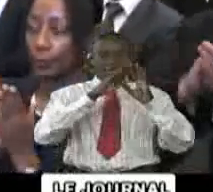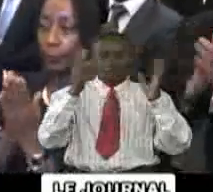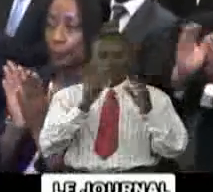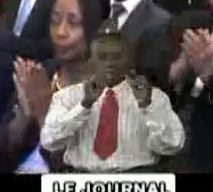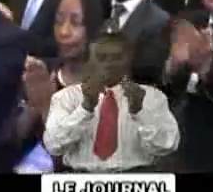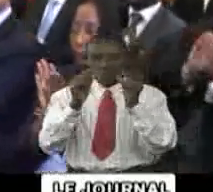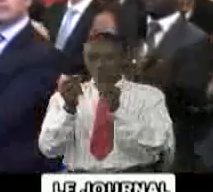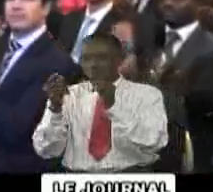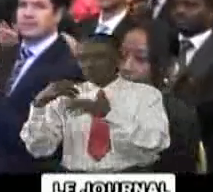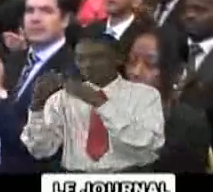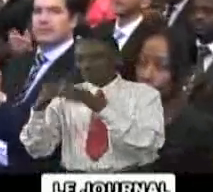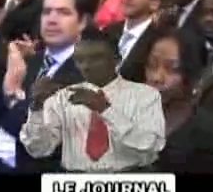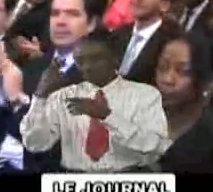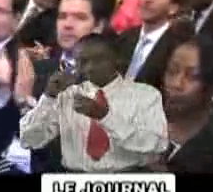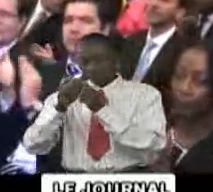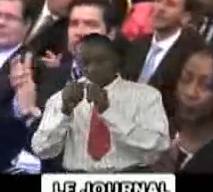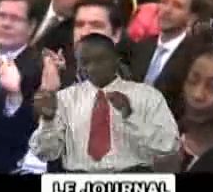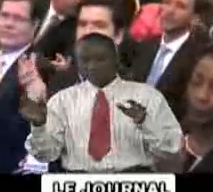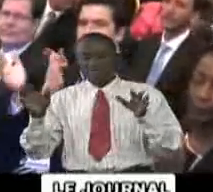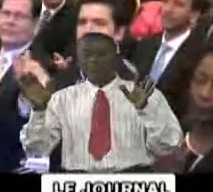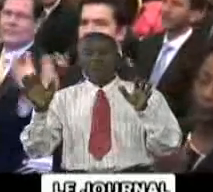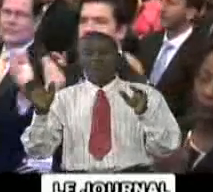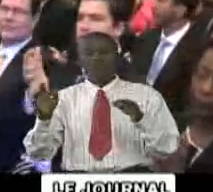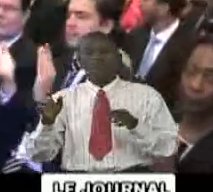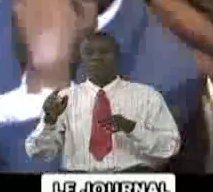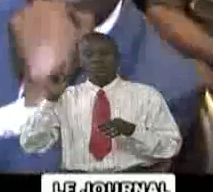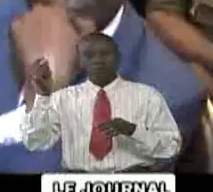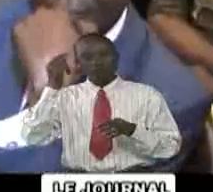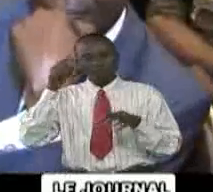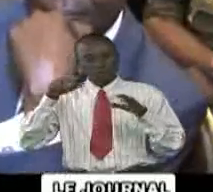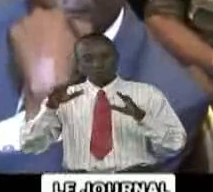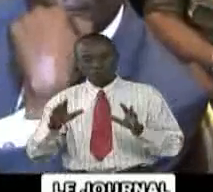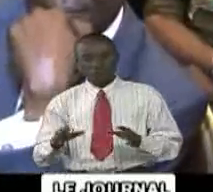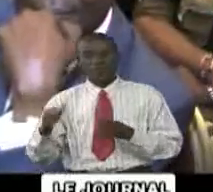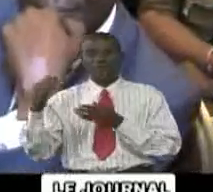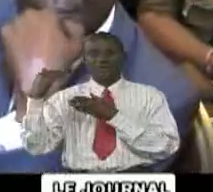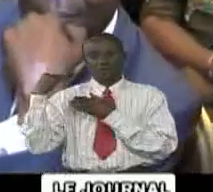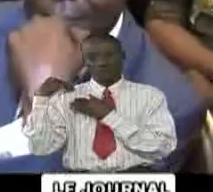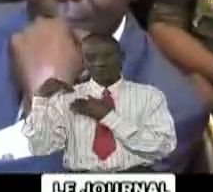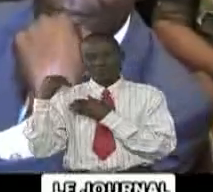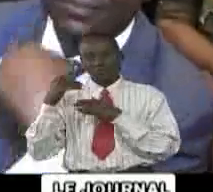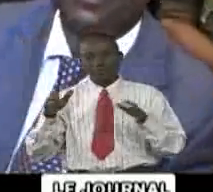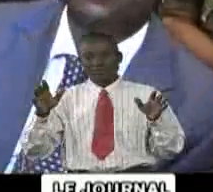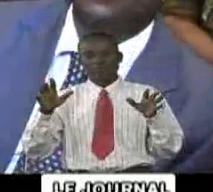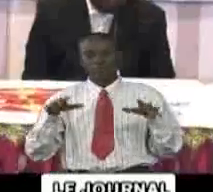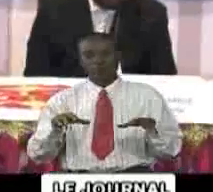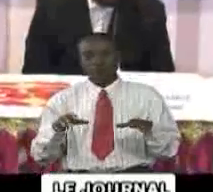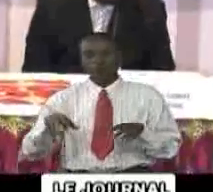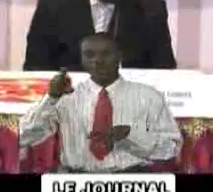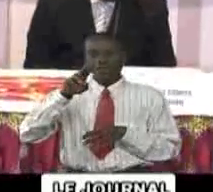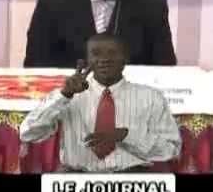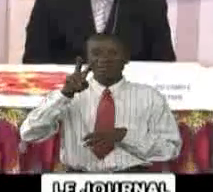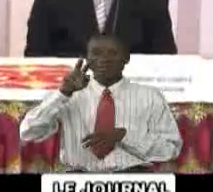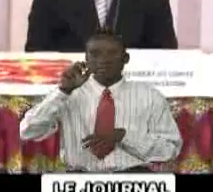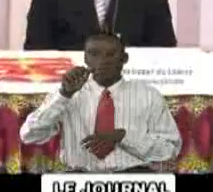du secteur des transports aériens. L'État congolais, l'autorité de l'aviation civile congolaise, la RVA, les